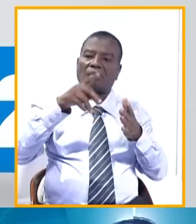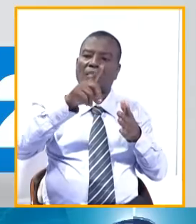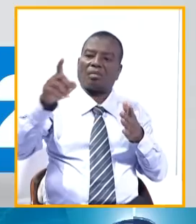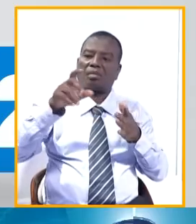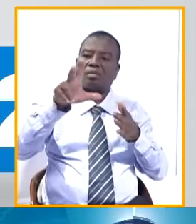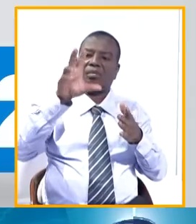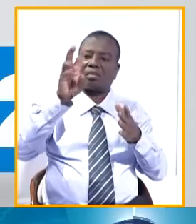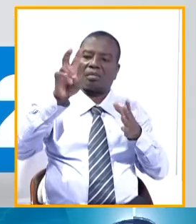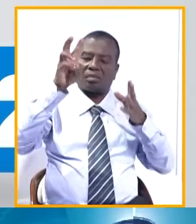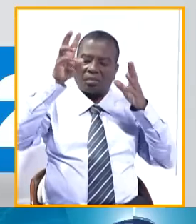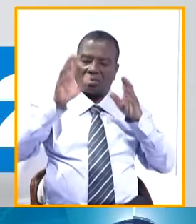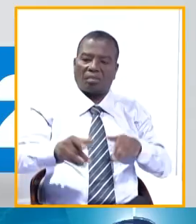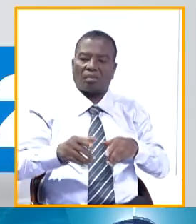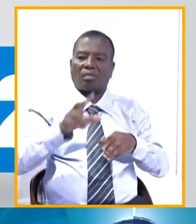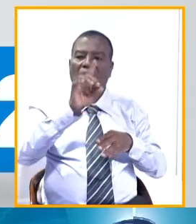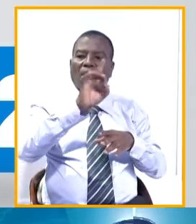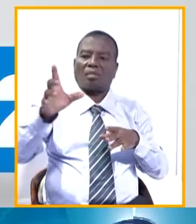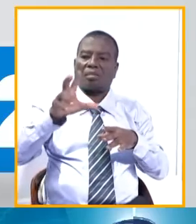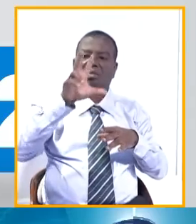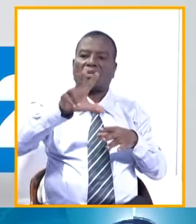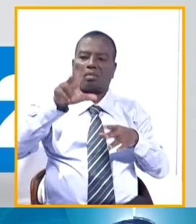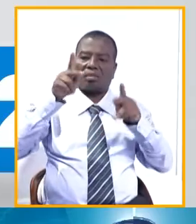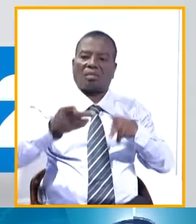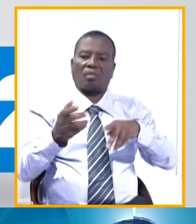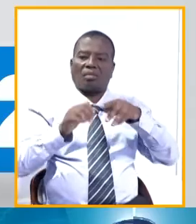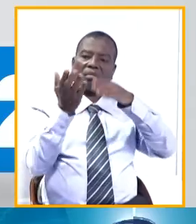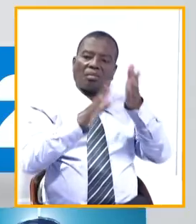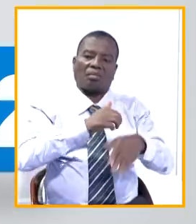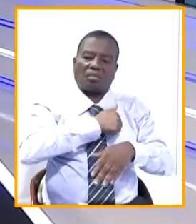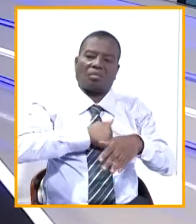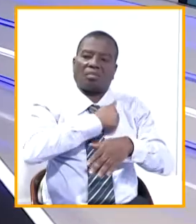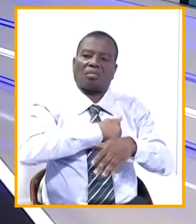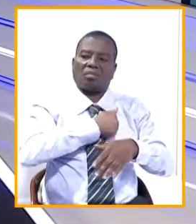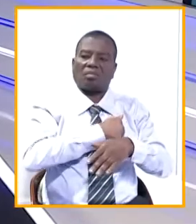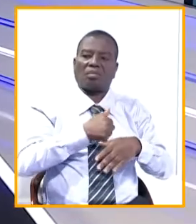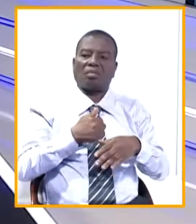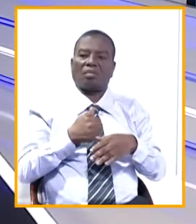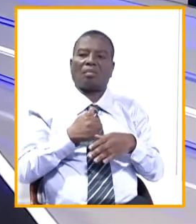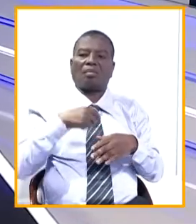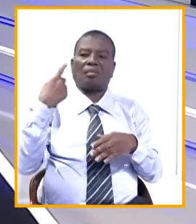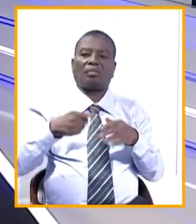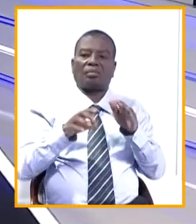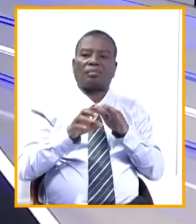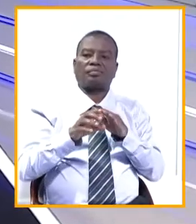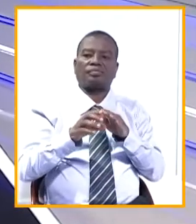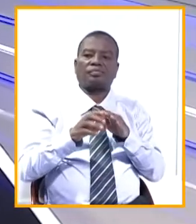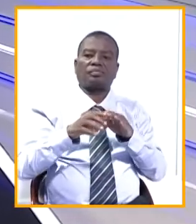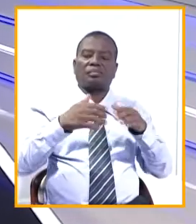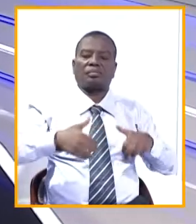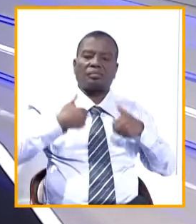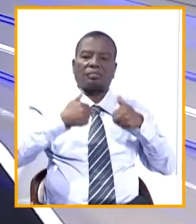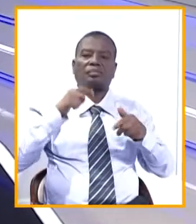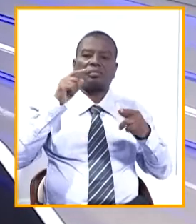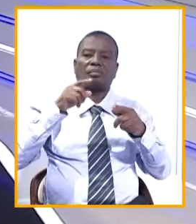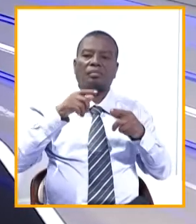personnes guéries, 833 décès et 14 cas actifs. Toujours au chapitre santé, à